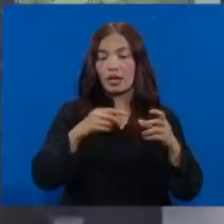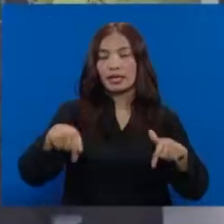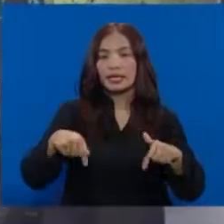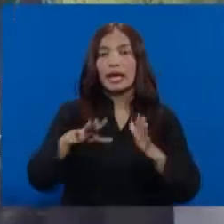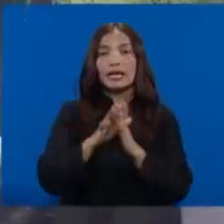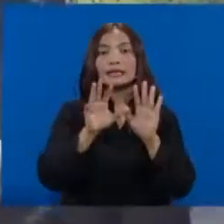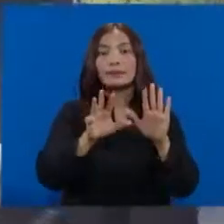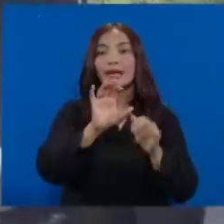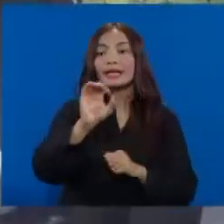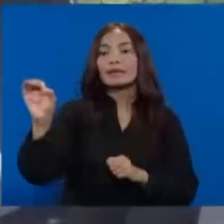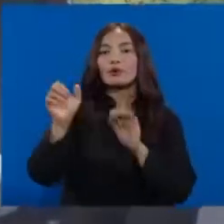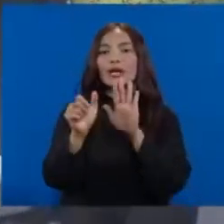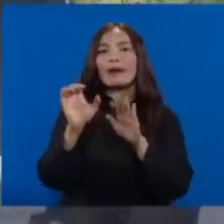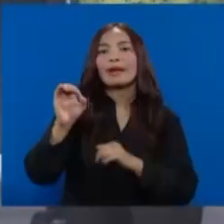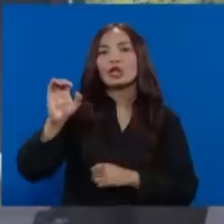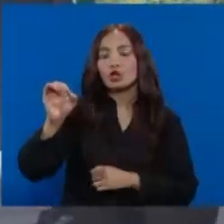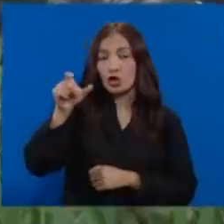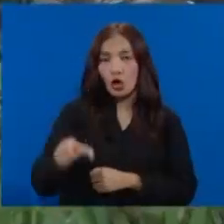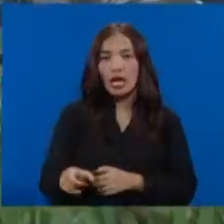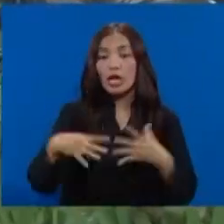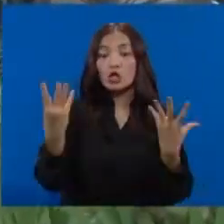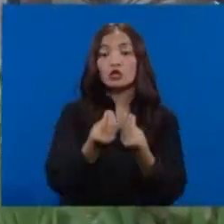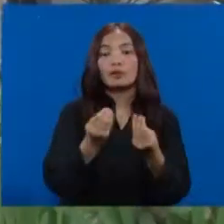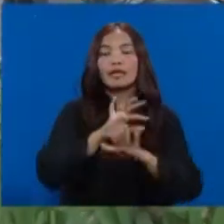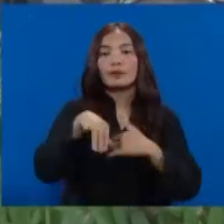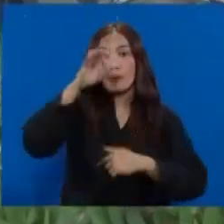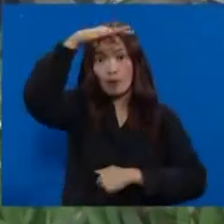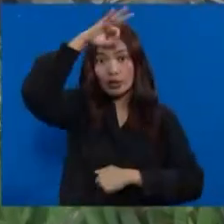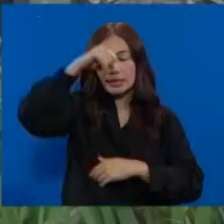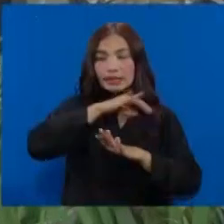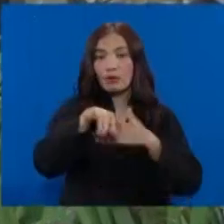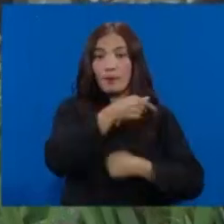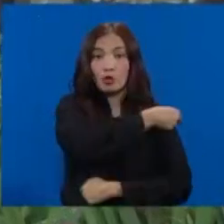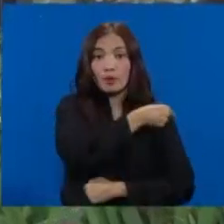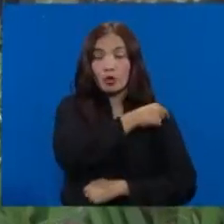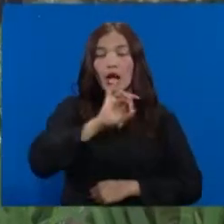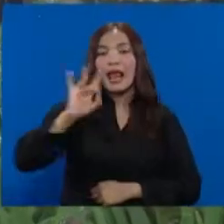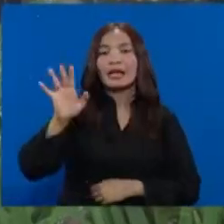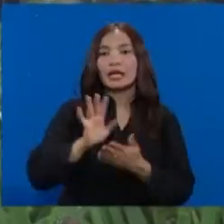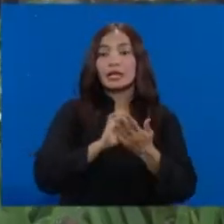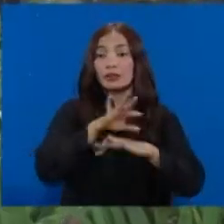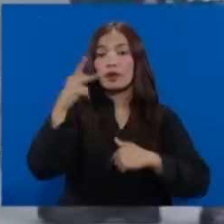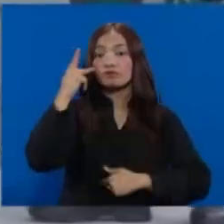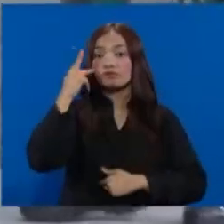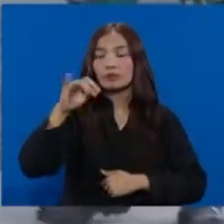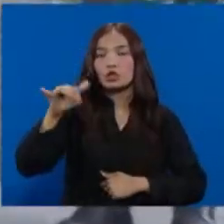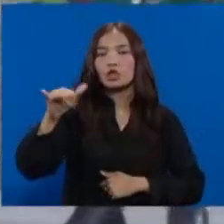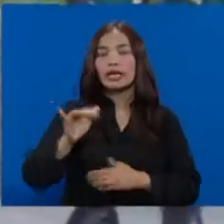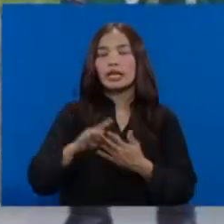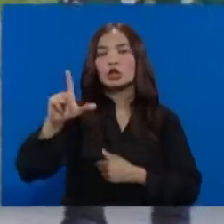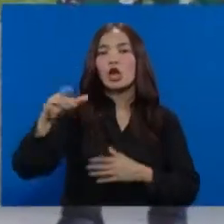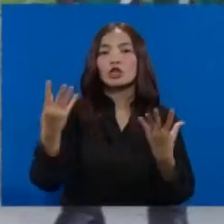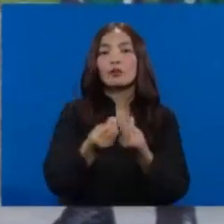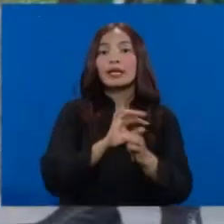ada 9.600 orang. Jika ditotal dengan Polri dan stakeholder lainnya, personel pengaman di Yogyakarta dan Solo